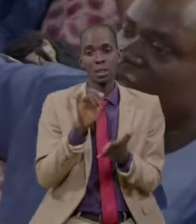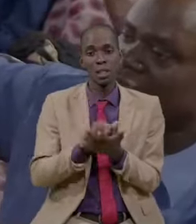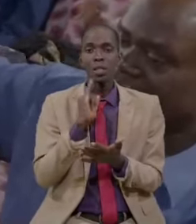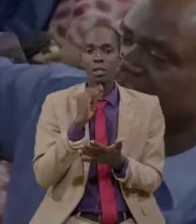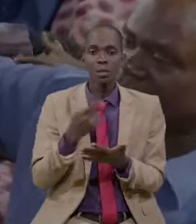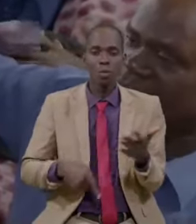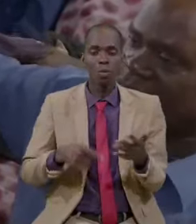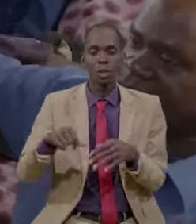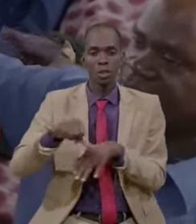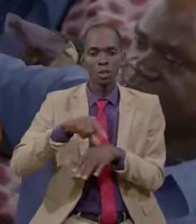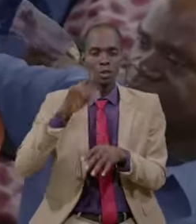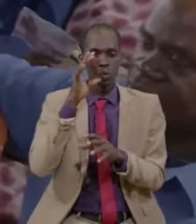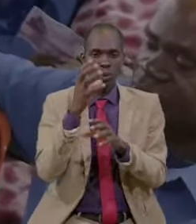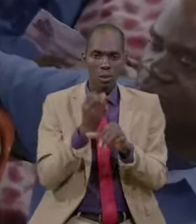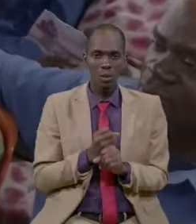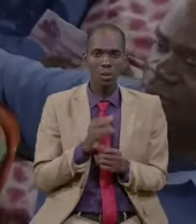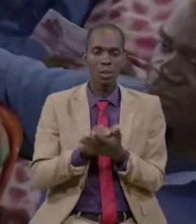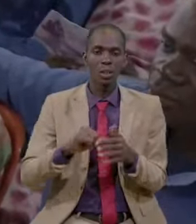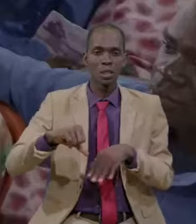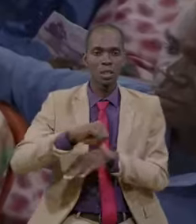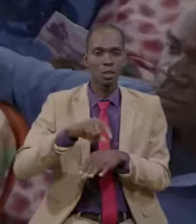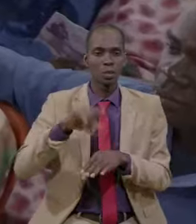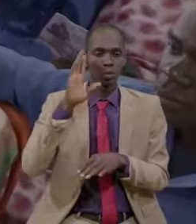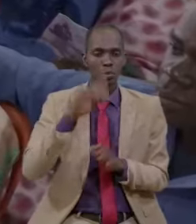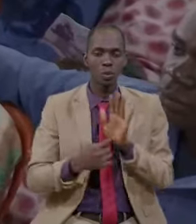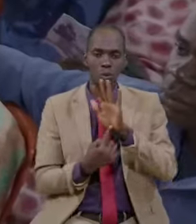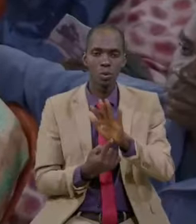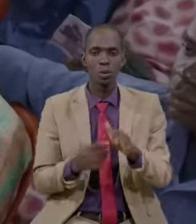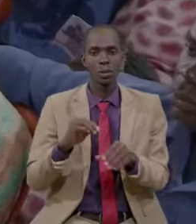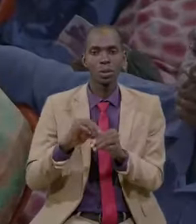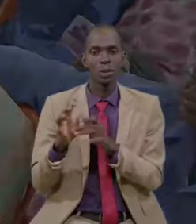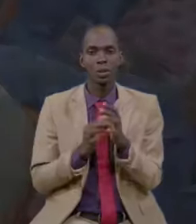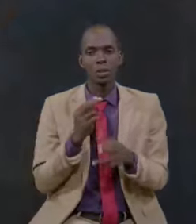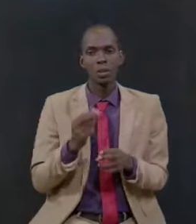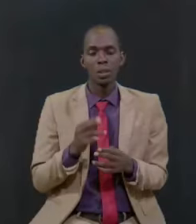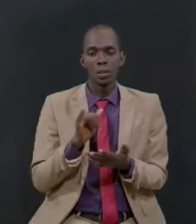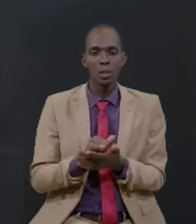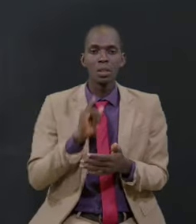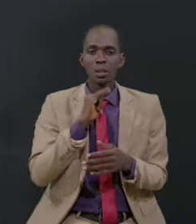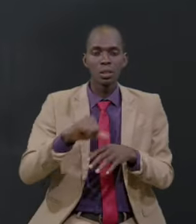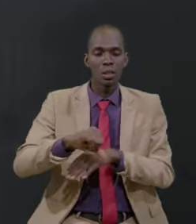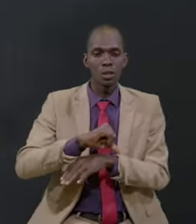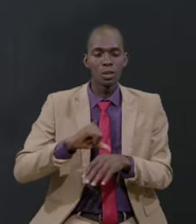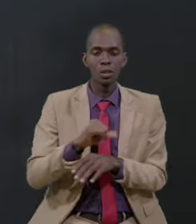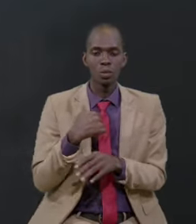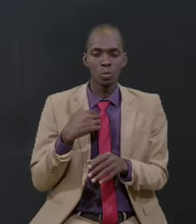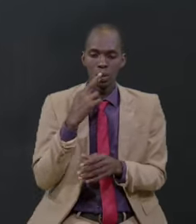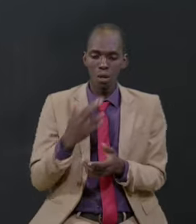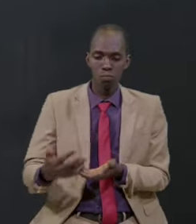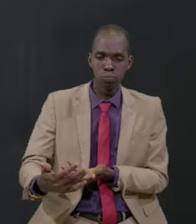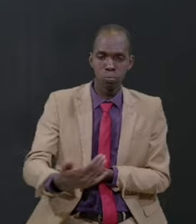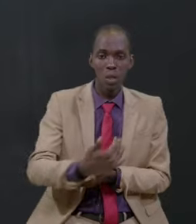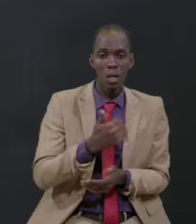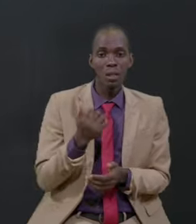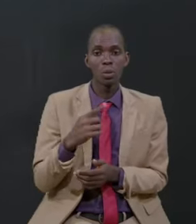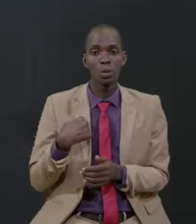nous allons manifester. Ça, c'est l'onction que nous porterons. Et partout nous irons avec cette onction, elle